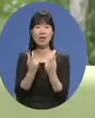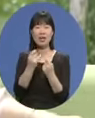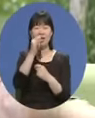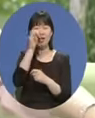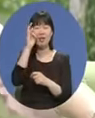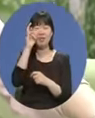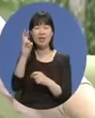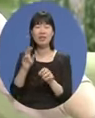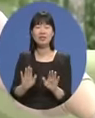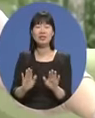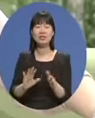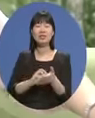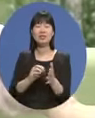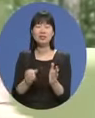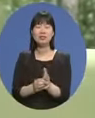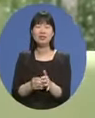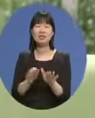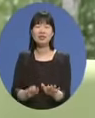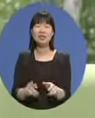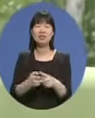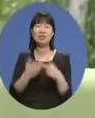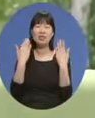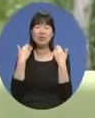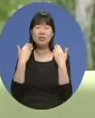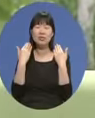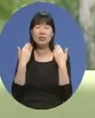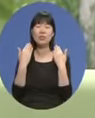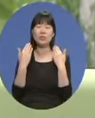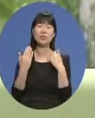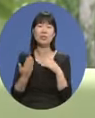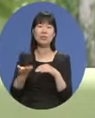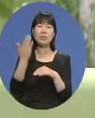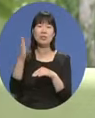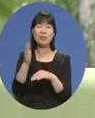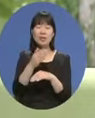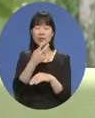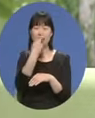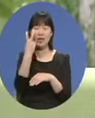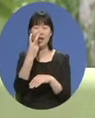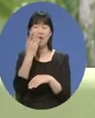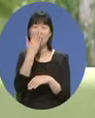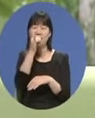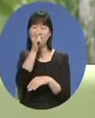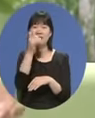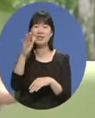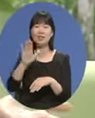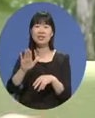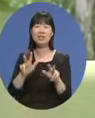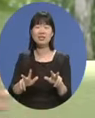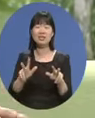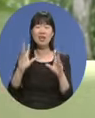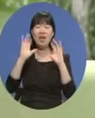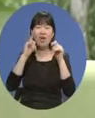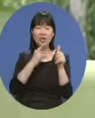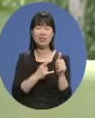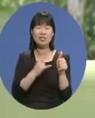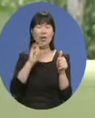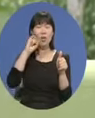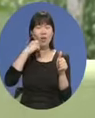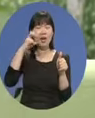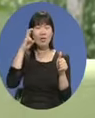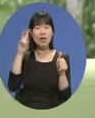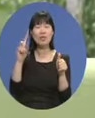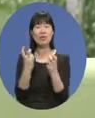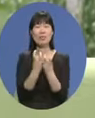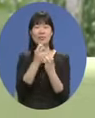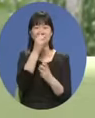같은데요. 네. 선생님, 근데 이 정도면 뭐 초등학교 고학년부터는 어떻게든 좀 똘똘한 아이들은 할 수 있을 것 같은데 어린아이들은 좀 어려울 것 같거든요. 선생님,